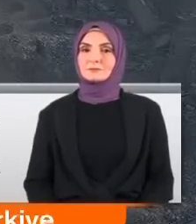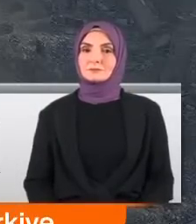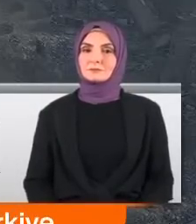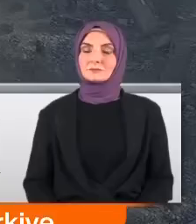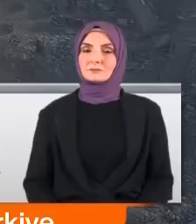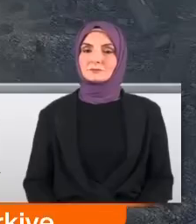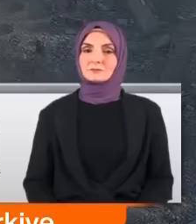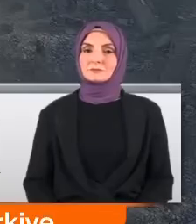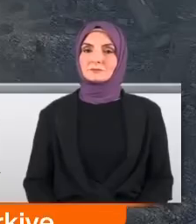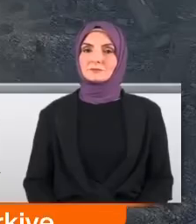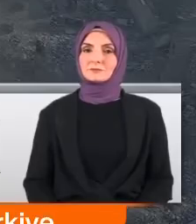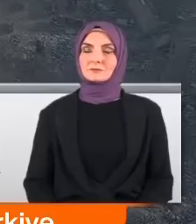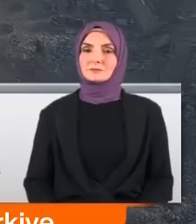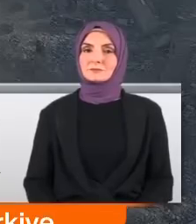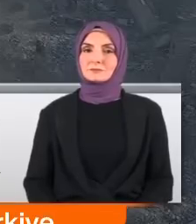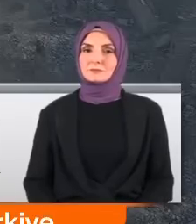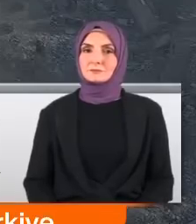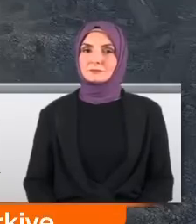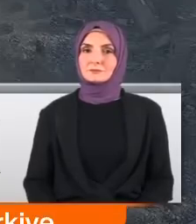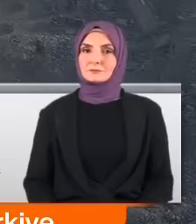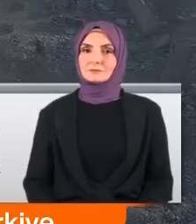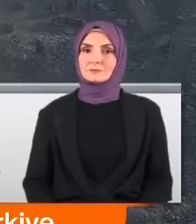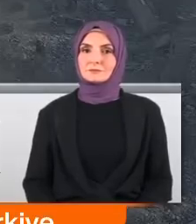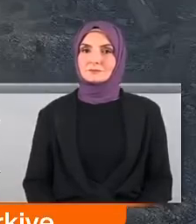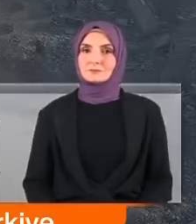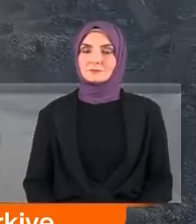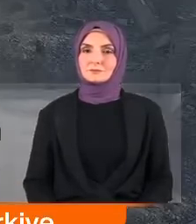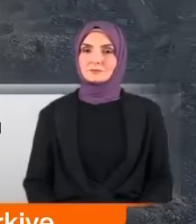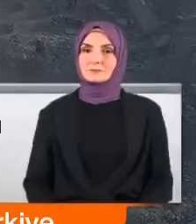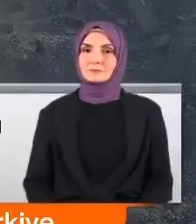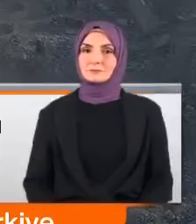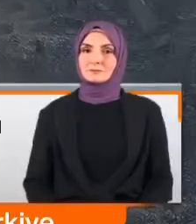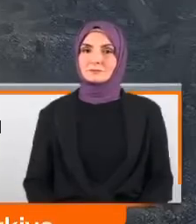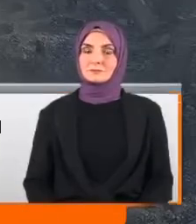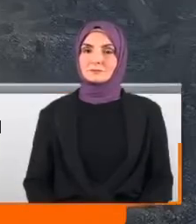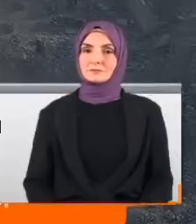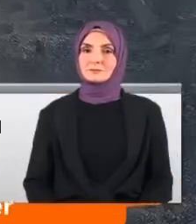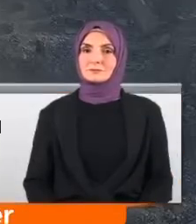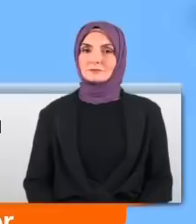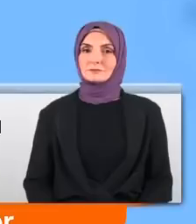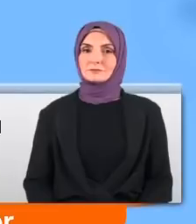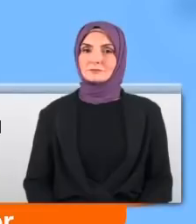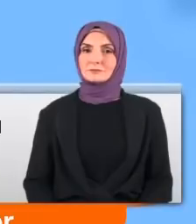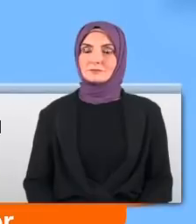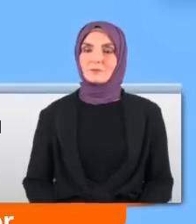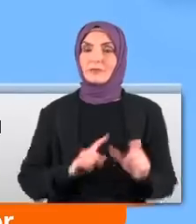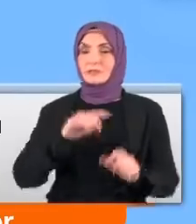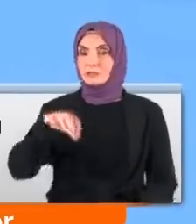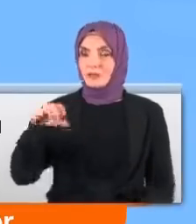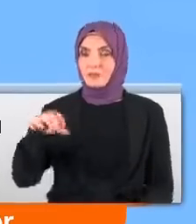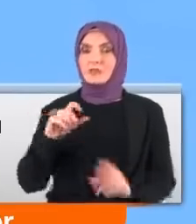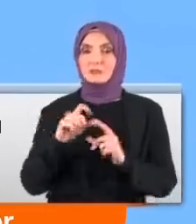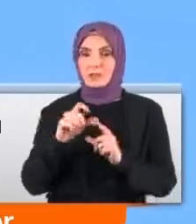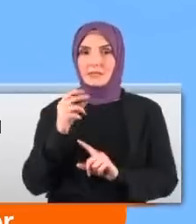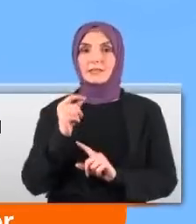8.003, Elazığ'da 7.452, Kilis'te de 1.643 konutun inşası planlanıyor. Çevre Şehircilik ve